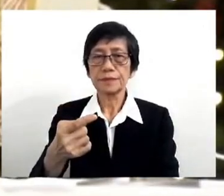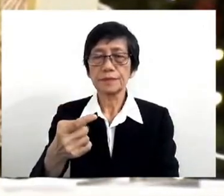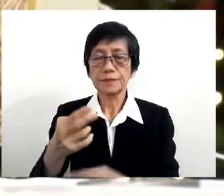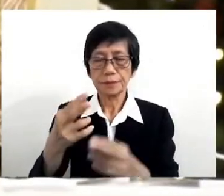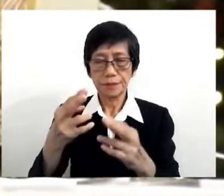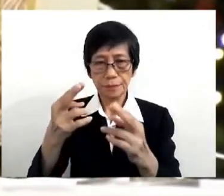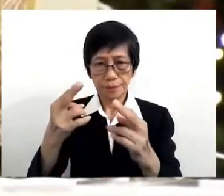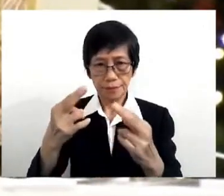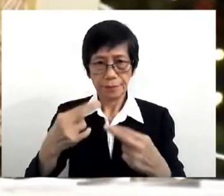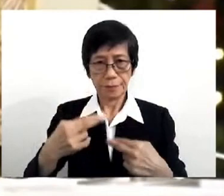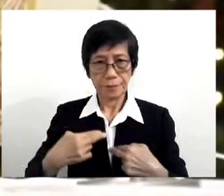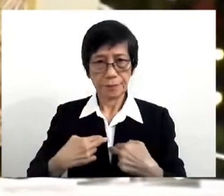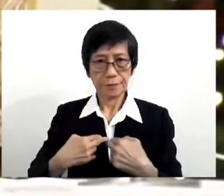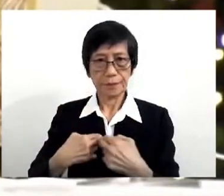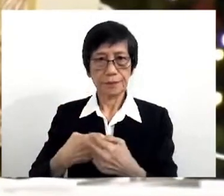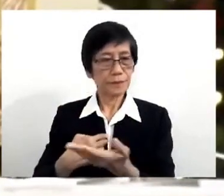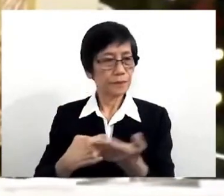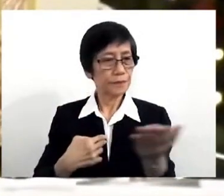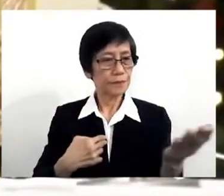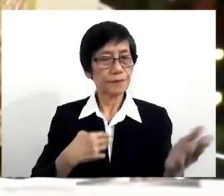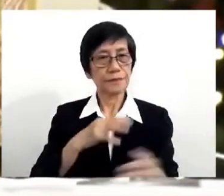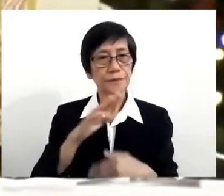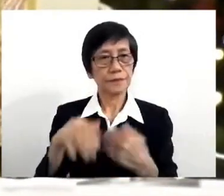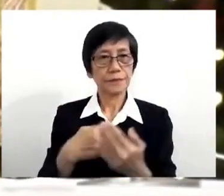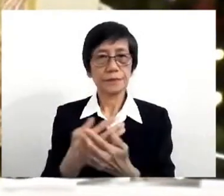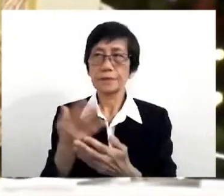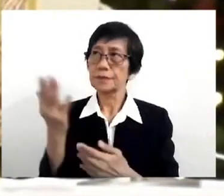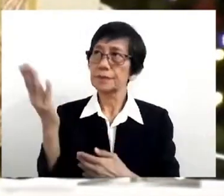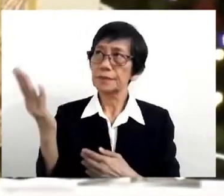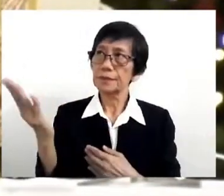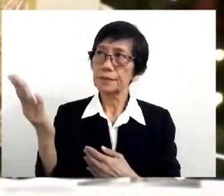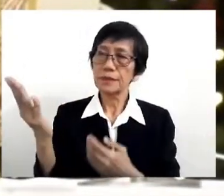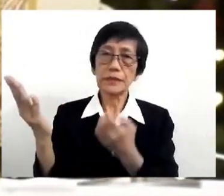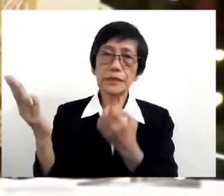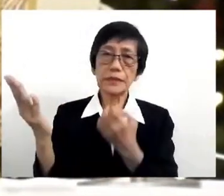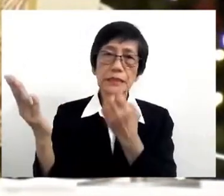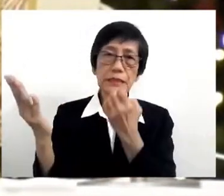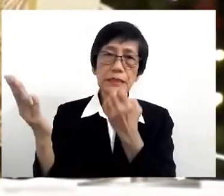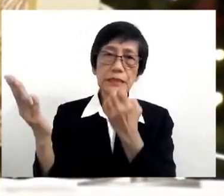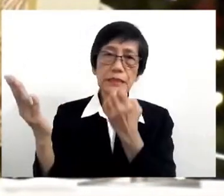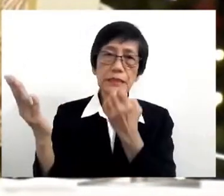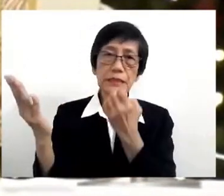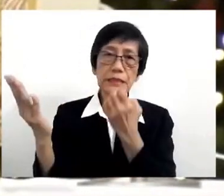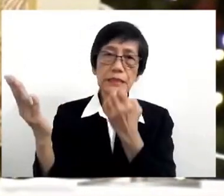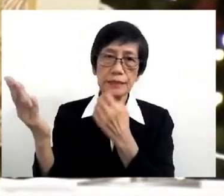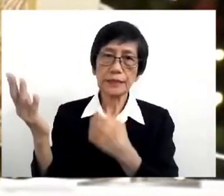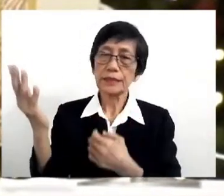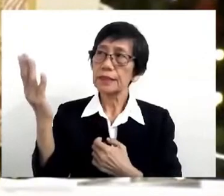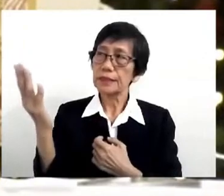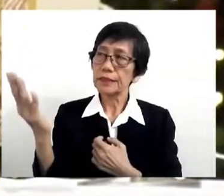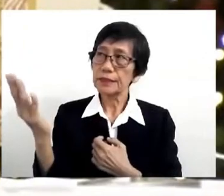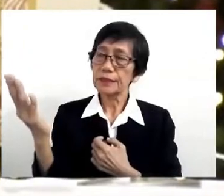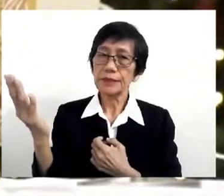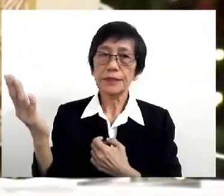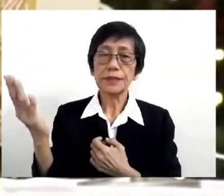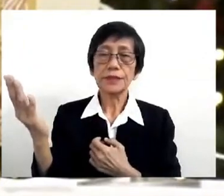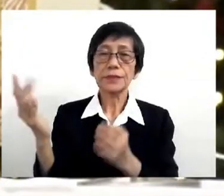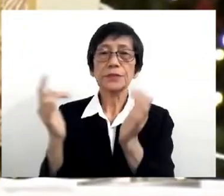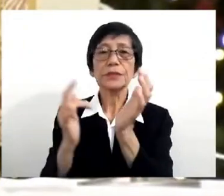tanggapin ninyong lahat ito at kanin. Ito ang aking